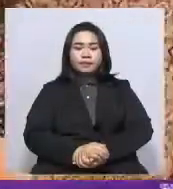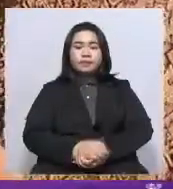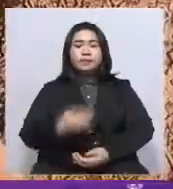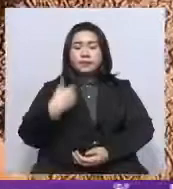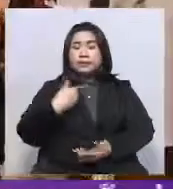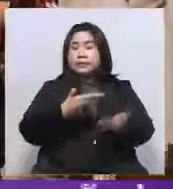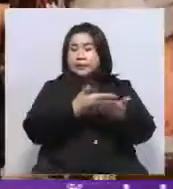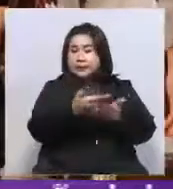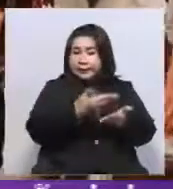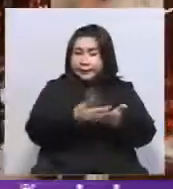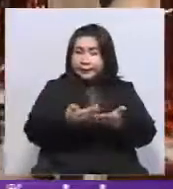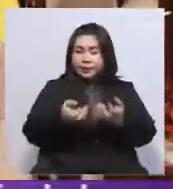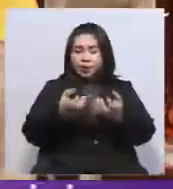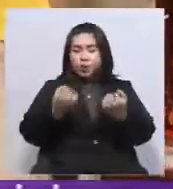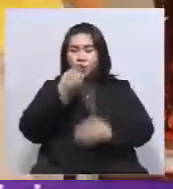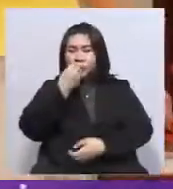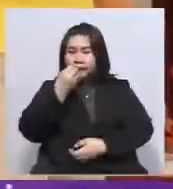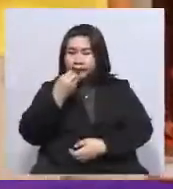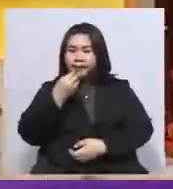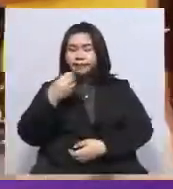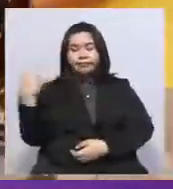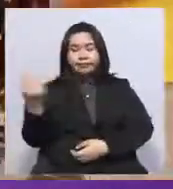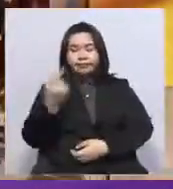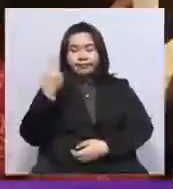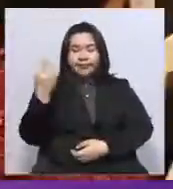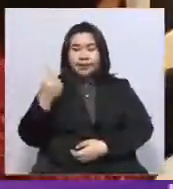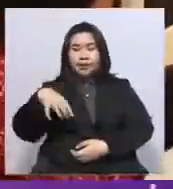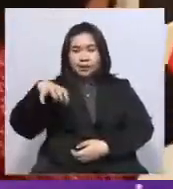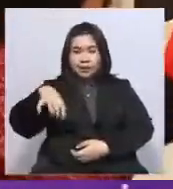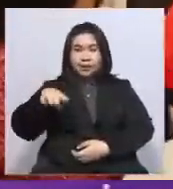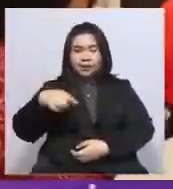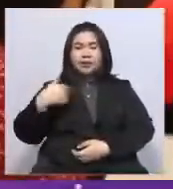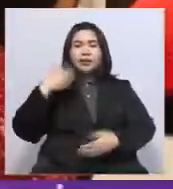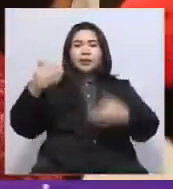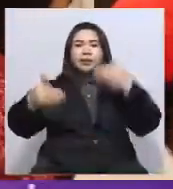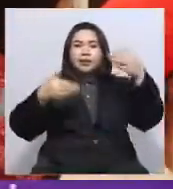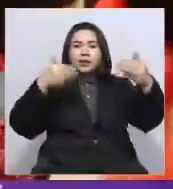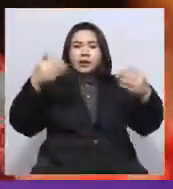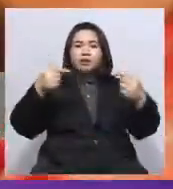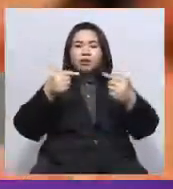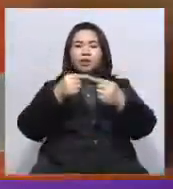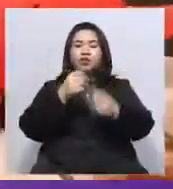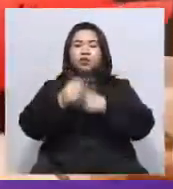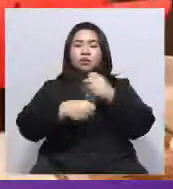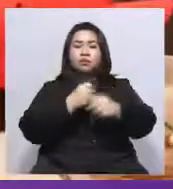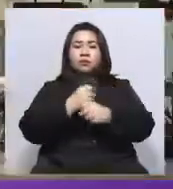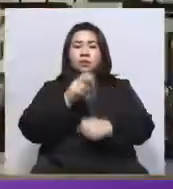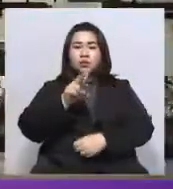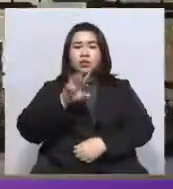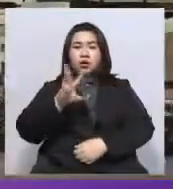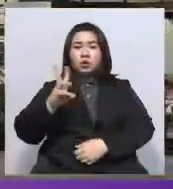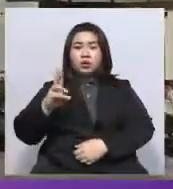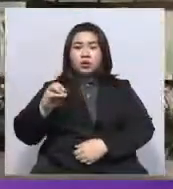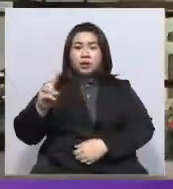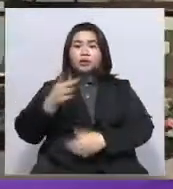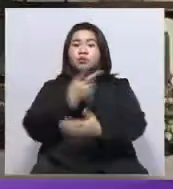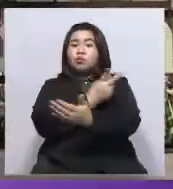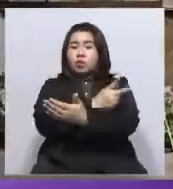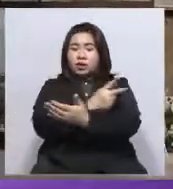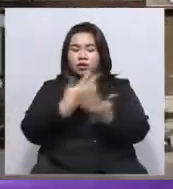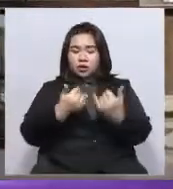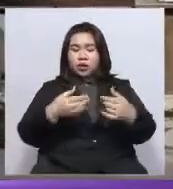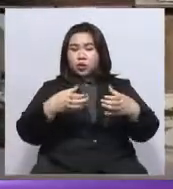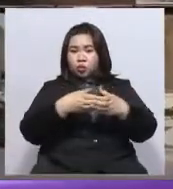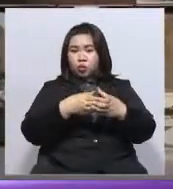ช้อปฟินกินเที่ยวครบจบที่เดียวนี่คือแนวคิดการจัดงาน OTOP ภูมิภาค2561โดยกรมการพัฒนาชุมช